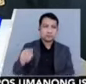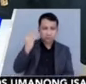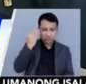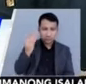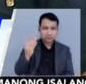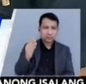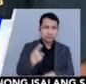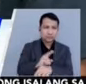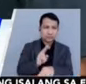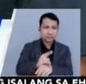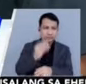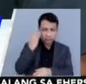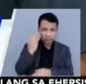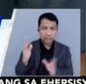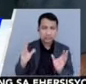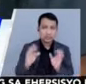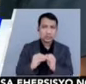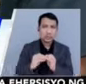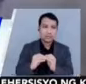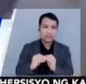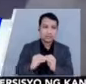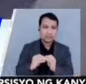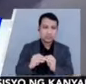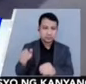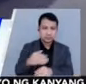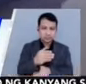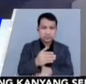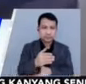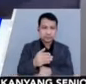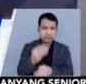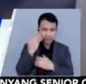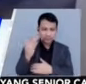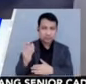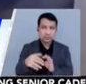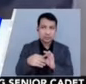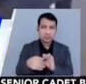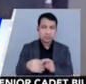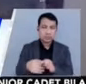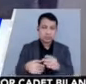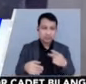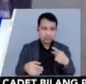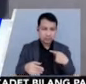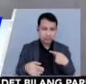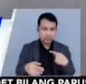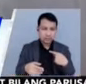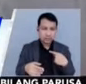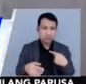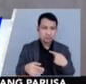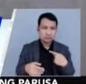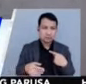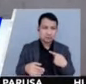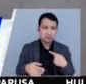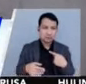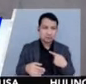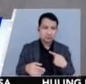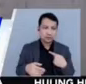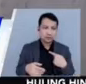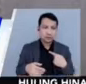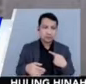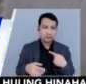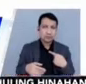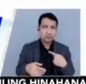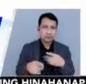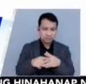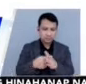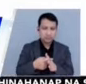mga tropical fishes na pang-aquarium. Po ay huli namin sa salang public act. Nag-ugat ang operasyon, makarang